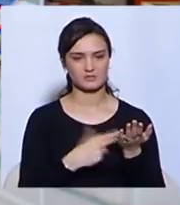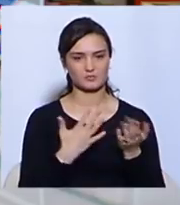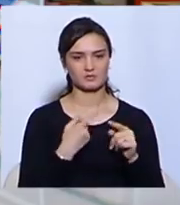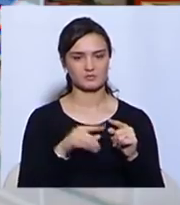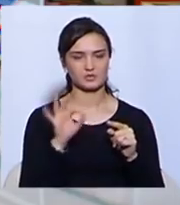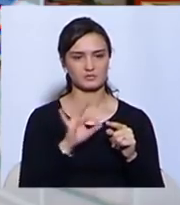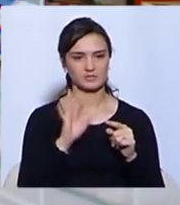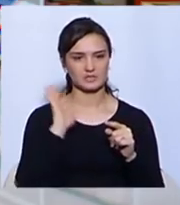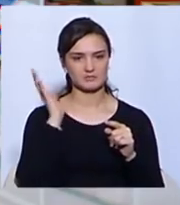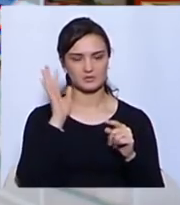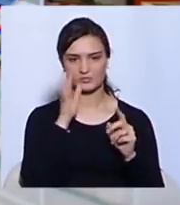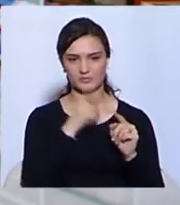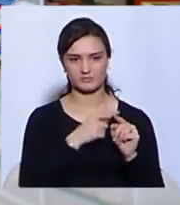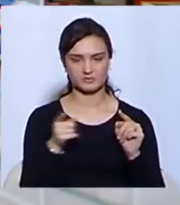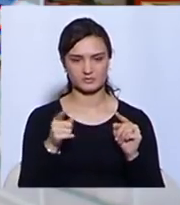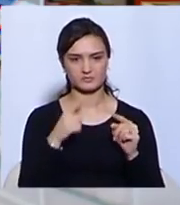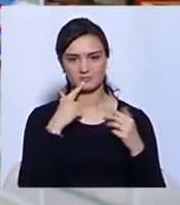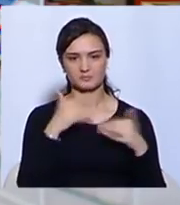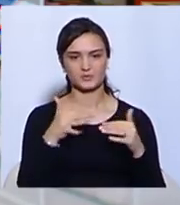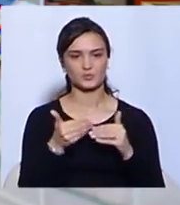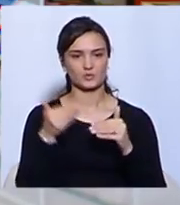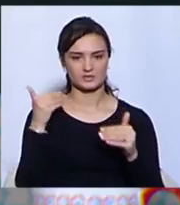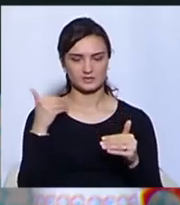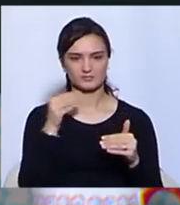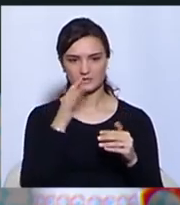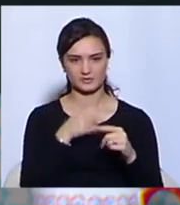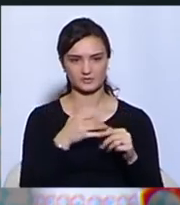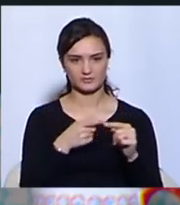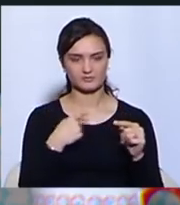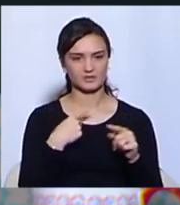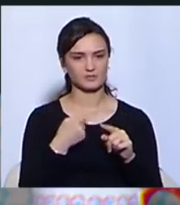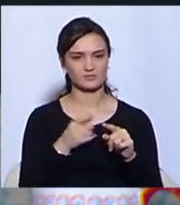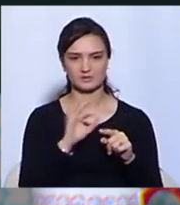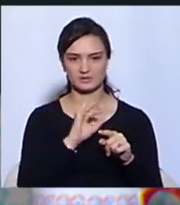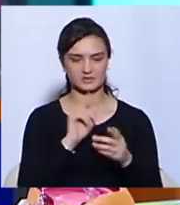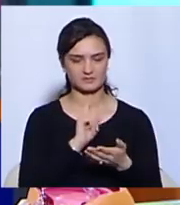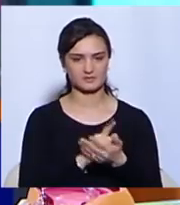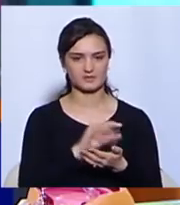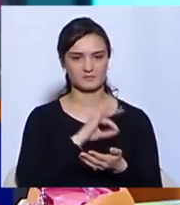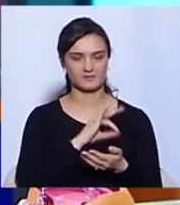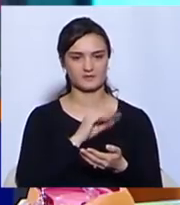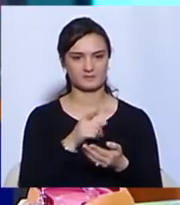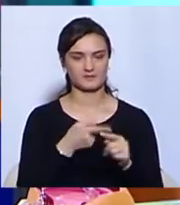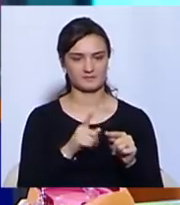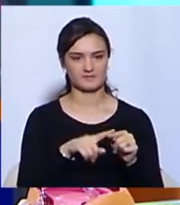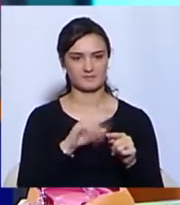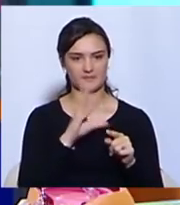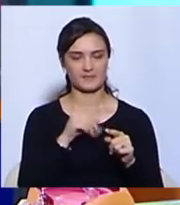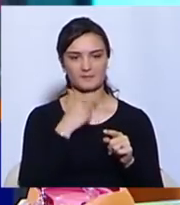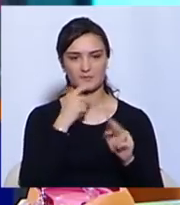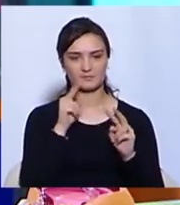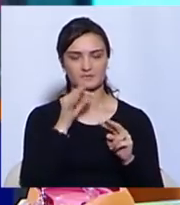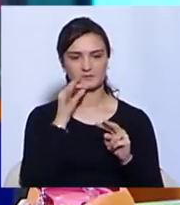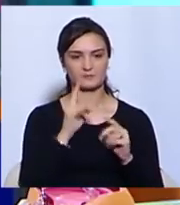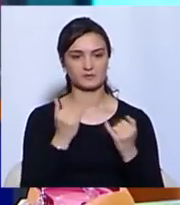რომელიც შეეხება კლიმაქტერიულ პერიოდს, პრემენსტრუაციულ პერიოდს, ჩვენ აუცილებლად გამოვიყენებთ ამ წყაროს სიამოვნებით. მაყურებელს